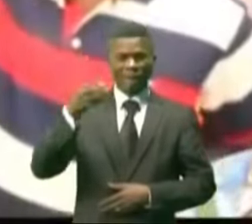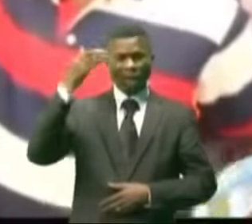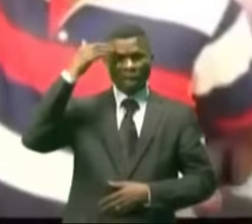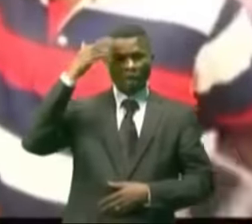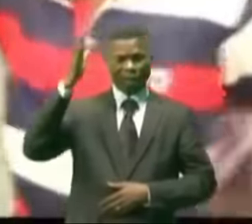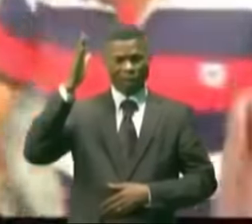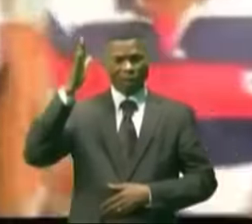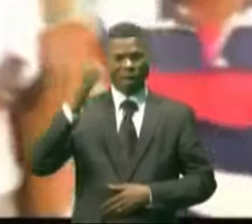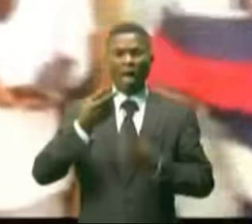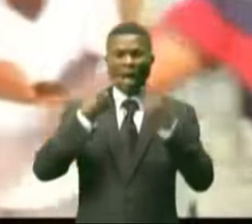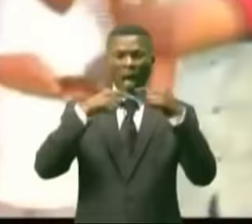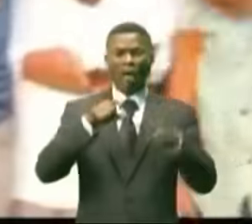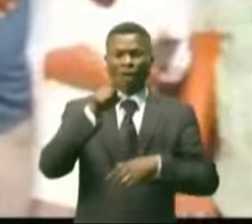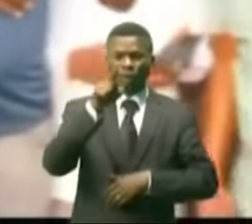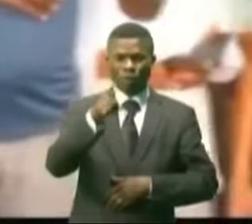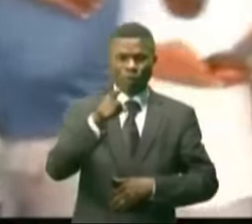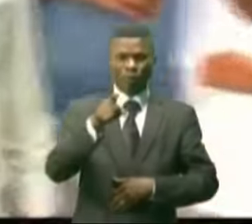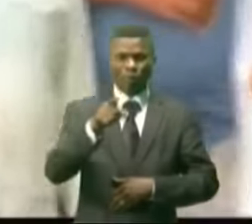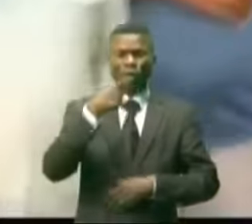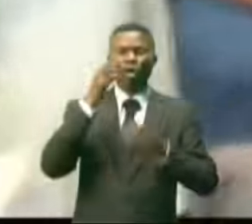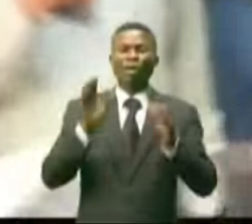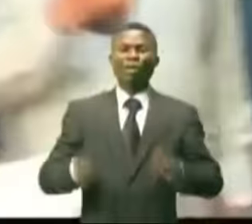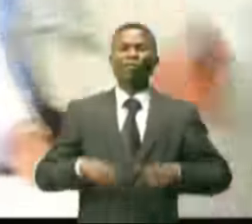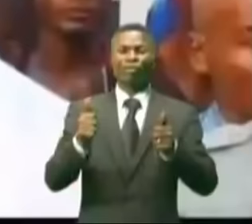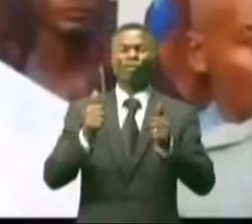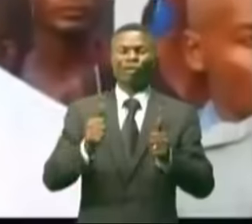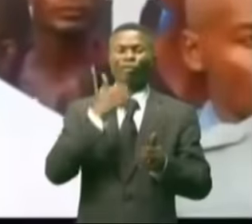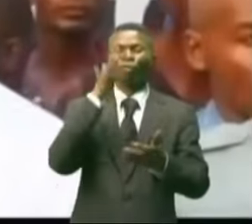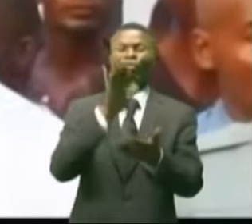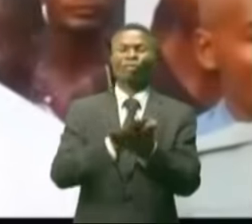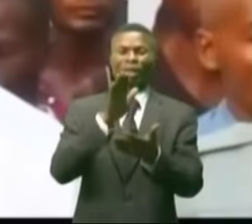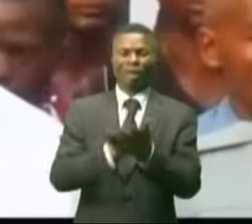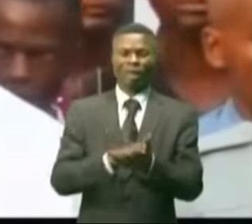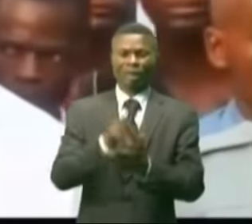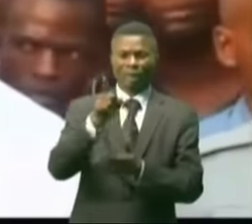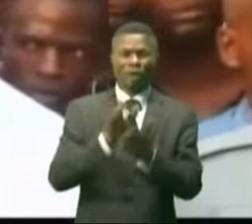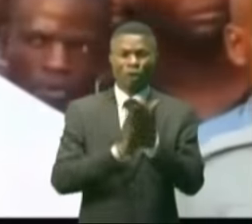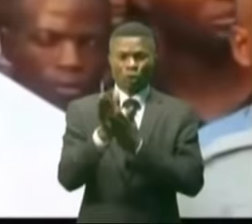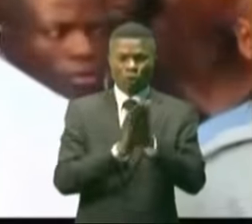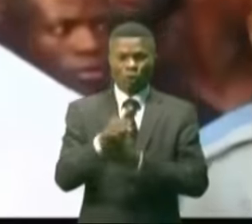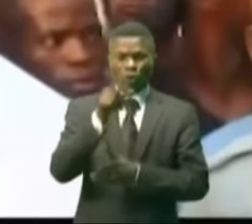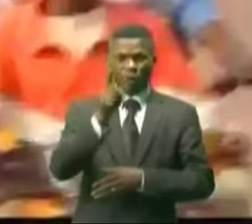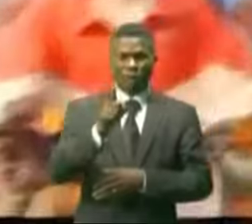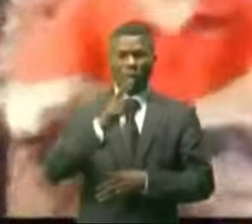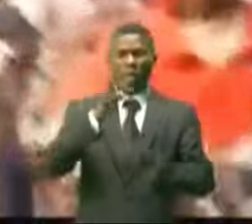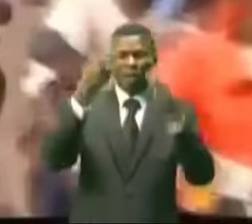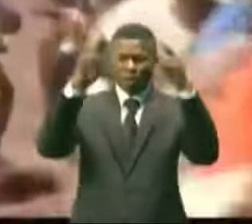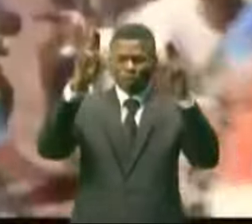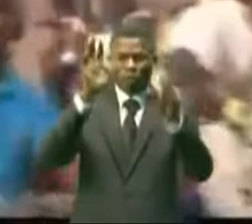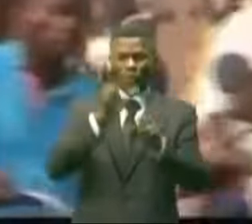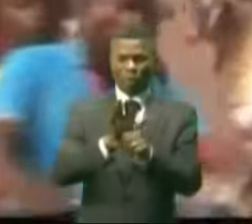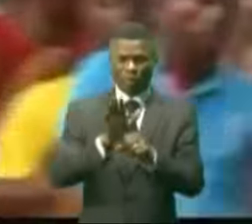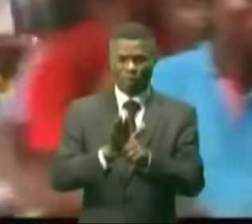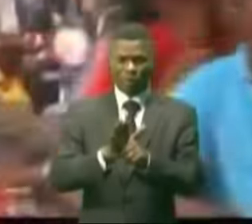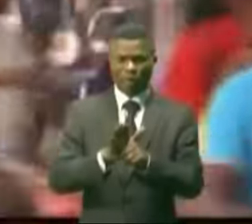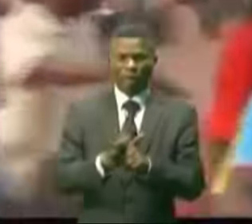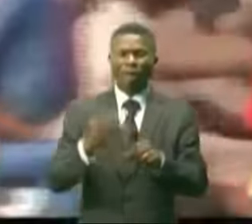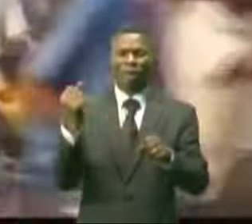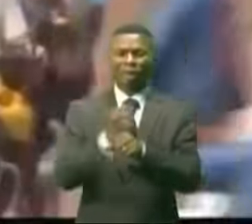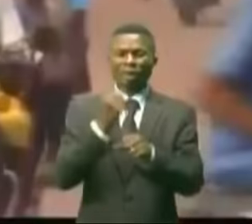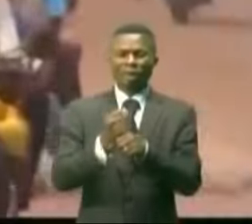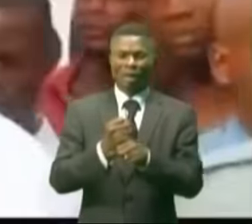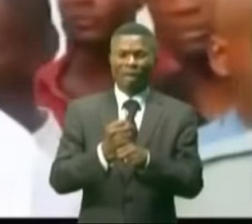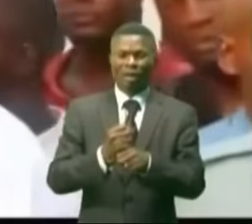vous adresse ses vives félicitations et vous souhaite bon succès dans l'exercice de vos